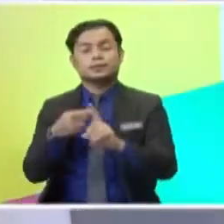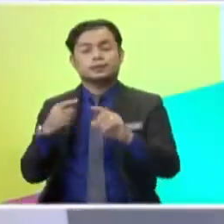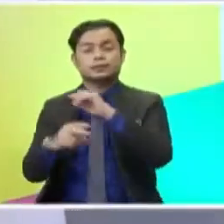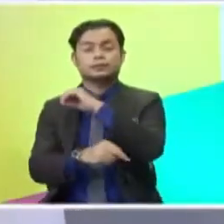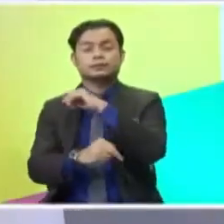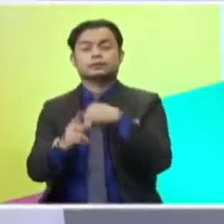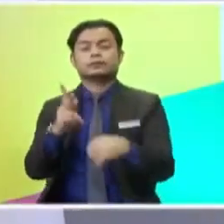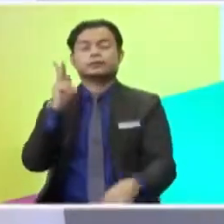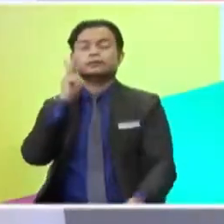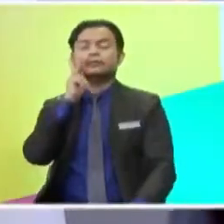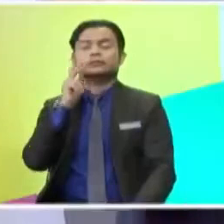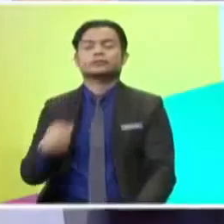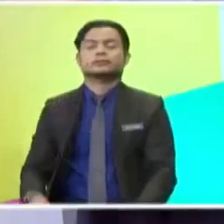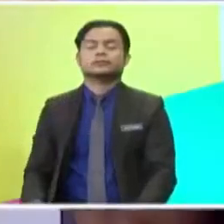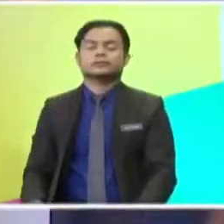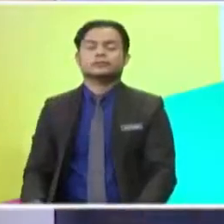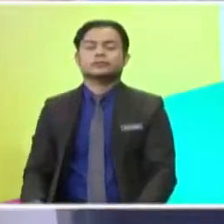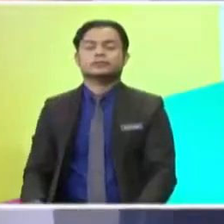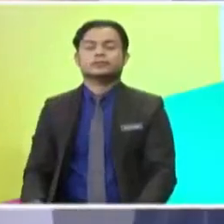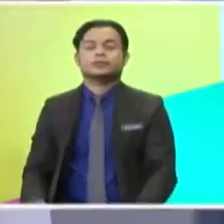ialah yang di Pertuan Agong yang sama.